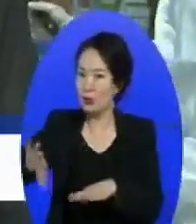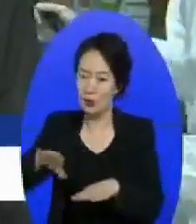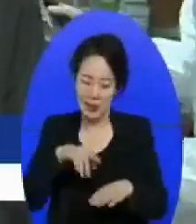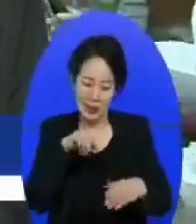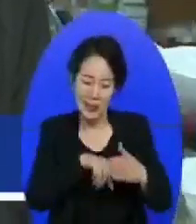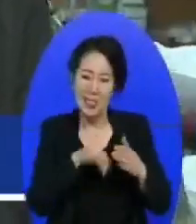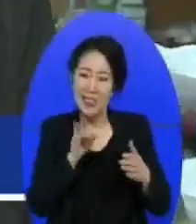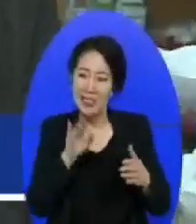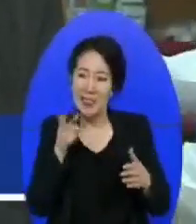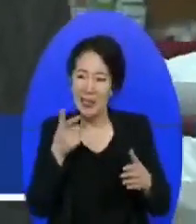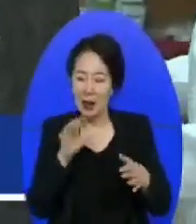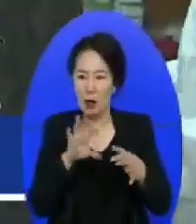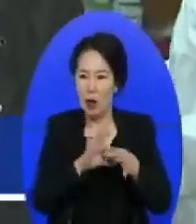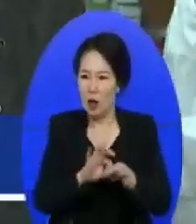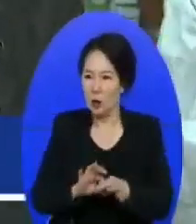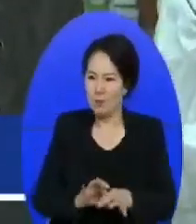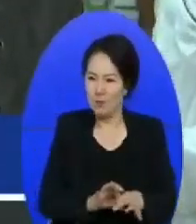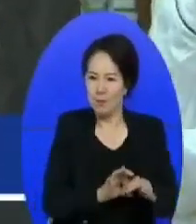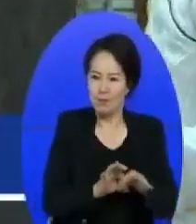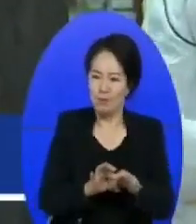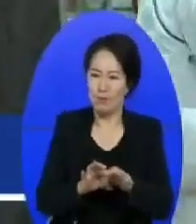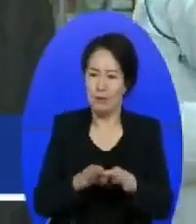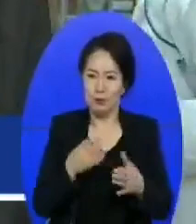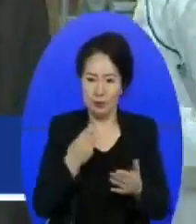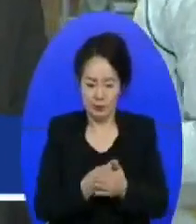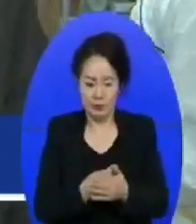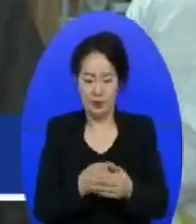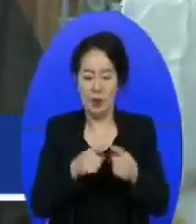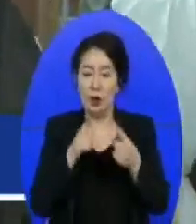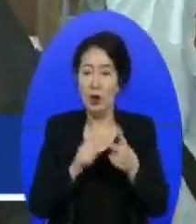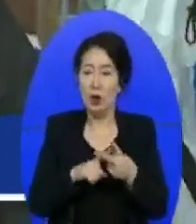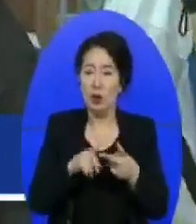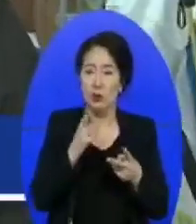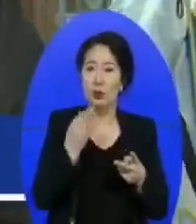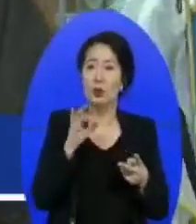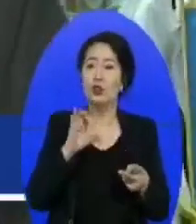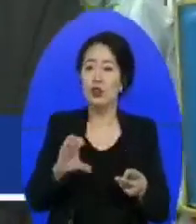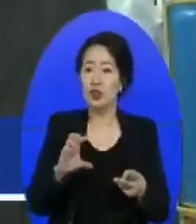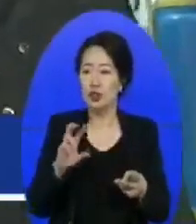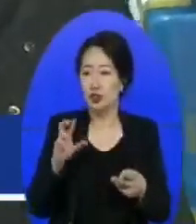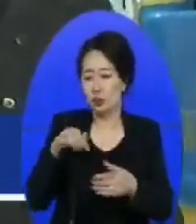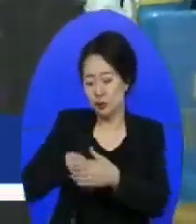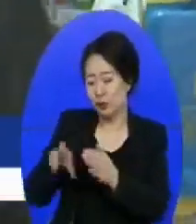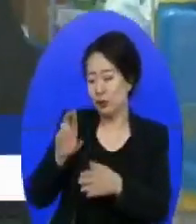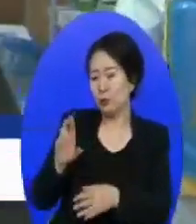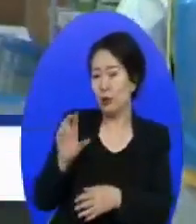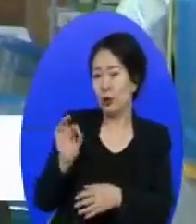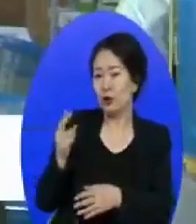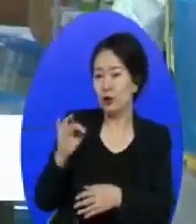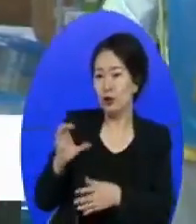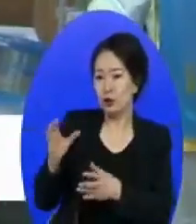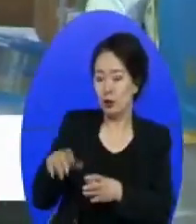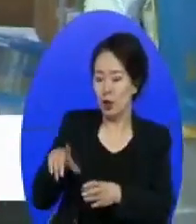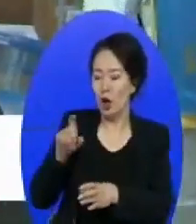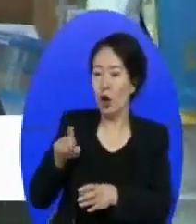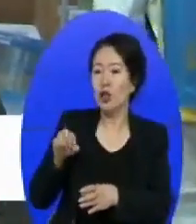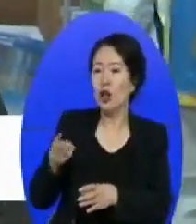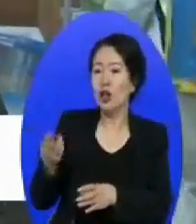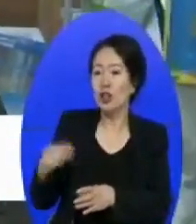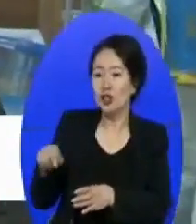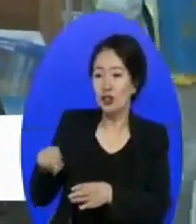бүгдийг нь бүтэмжлүүлээд далд хийлгэж хагаад тэгээд энэ хийж байгаа бодис нь халавь идэх